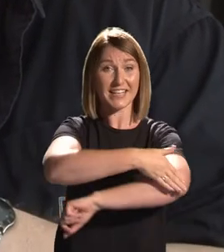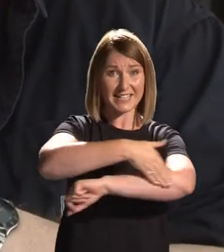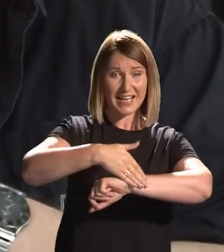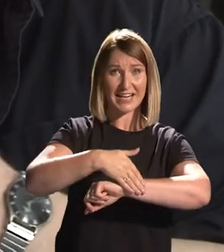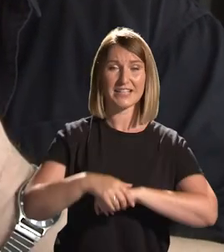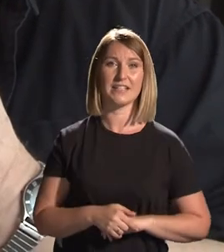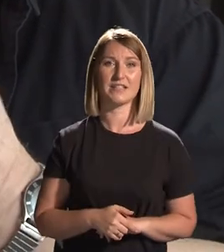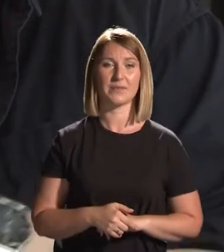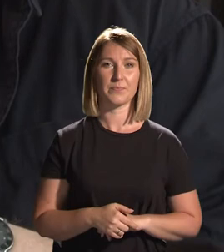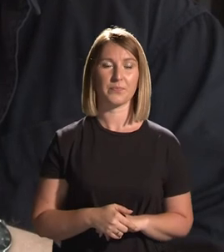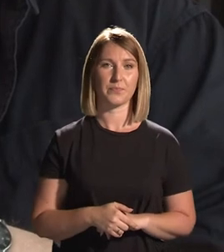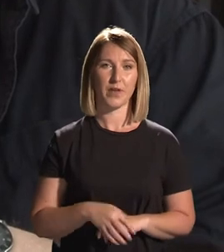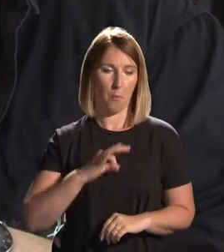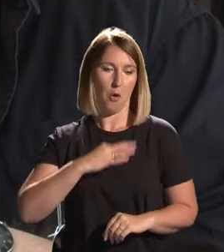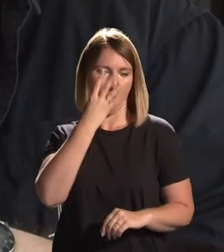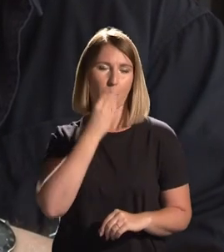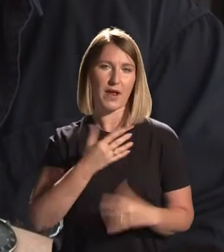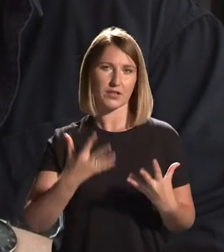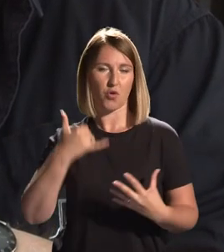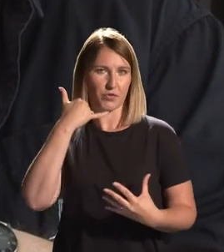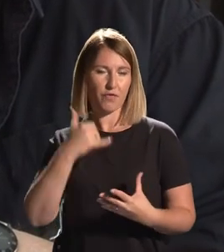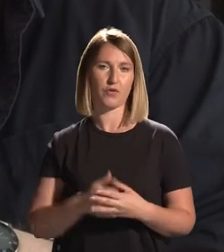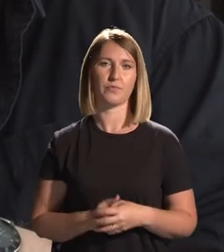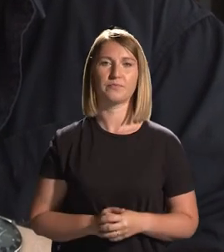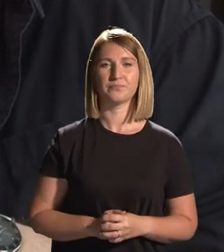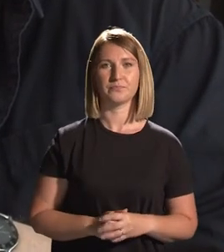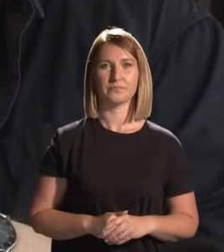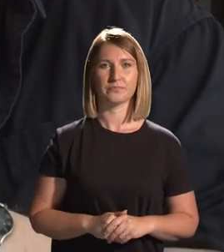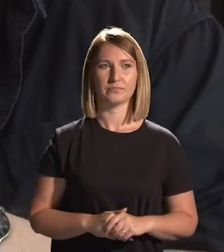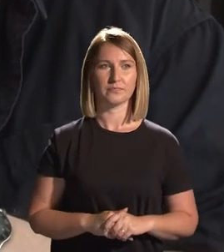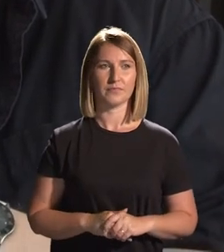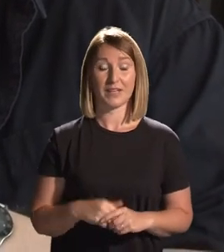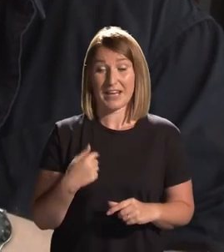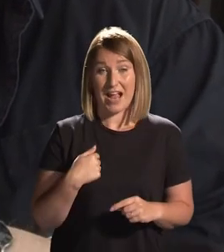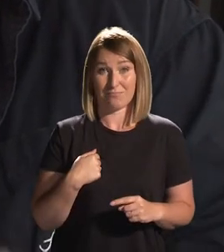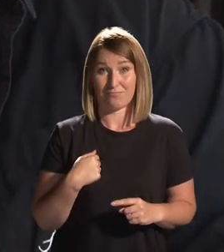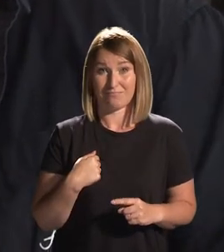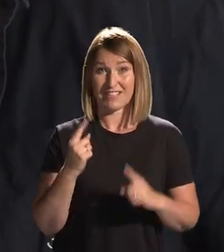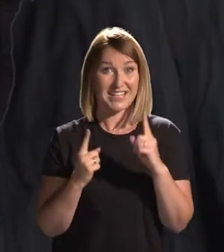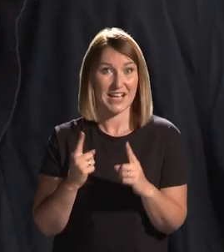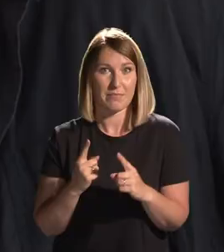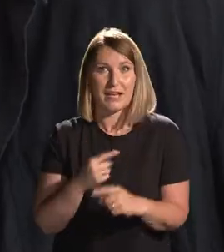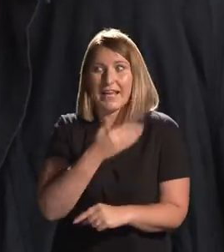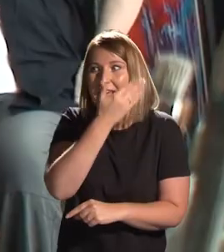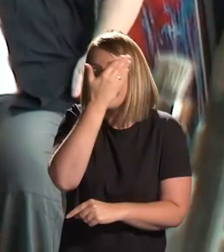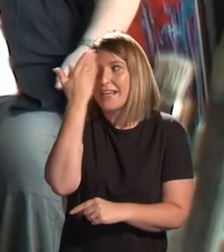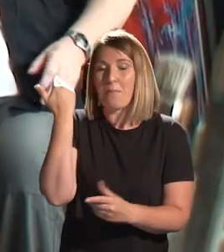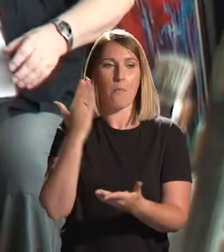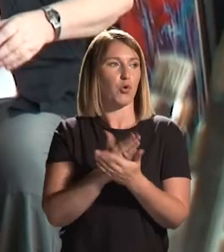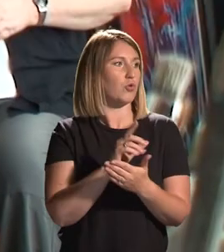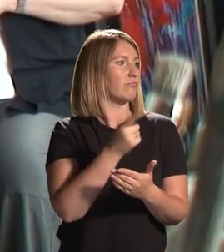zagranicy. Także to czasem to powiem tak, że nie mam co już